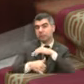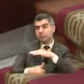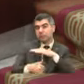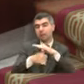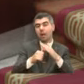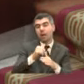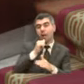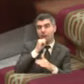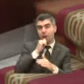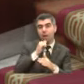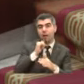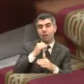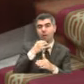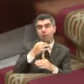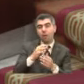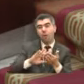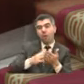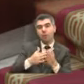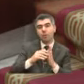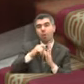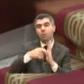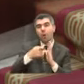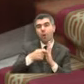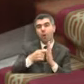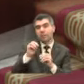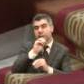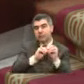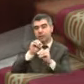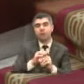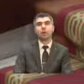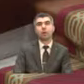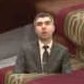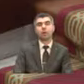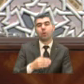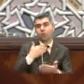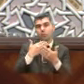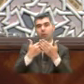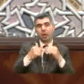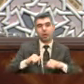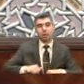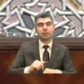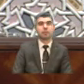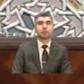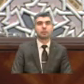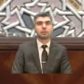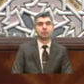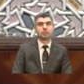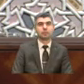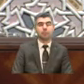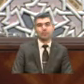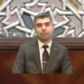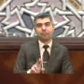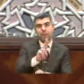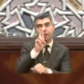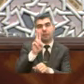للشرب استمرار في واحد العدد ديال المشاريع. هذاك الشيء اللي تفضلتي به. شكرا سيد الوزير. شكرا. السؤال الموالي